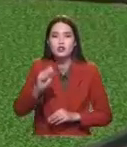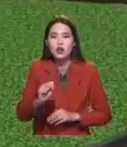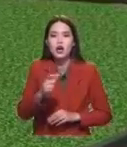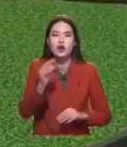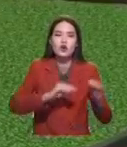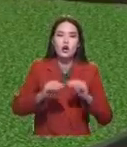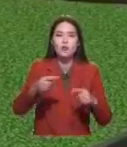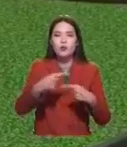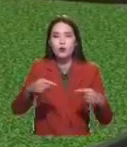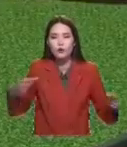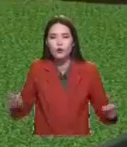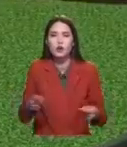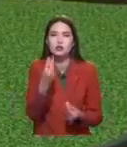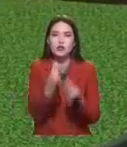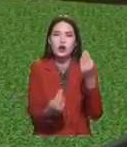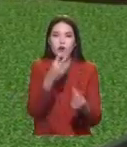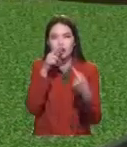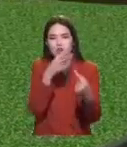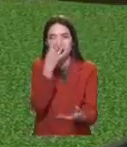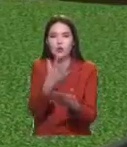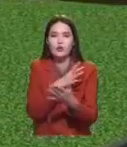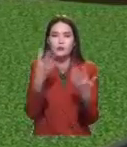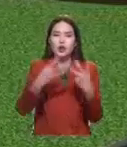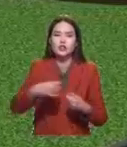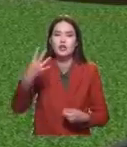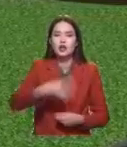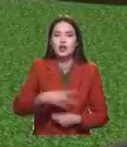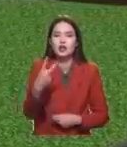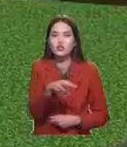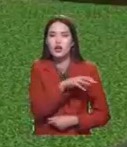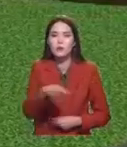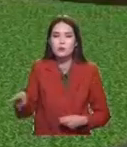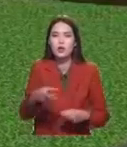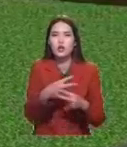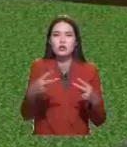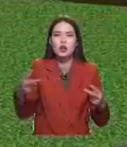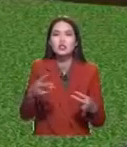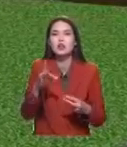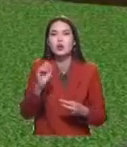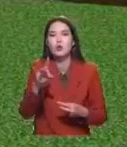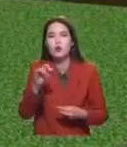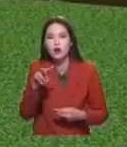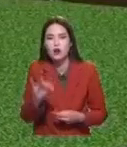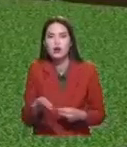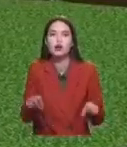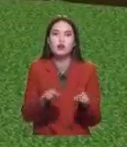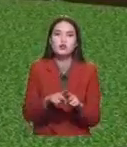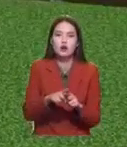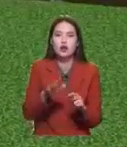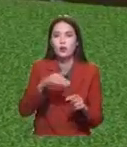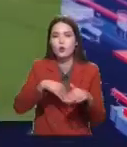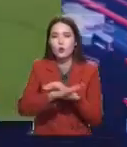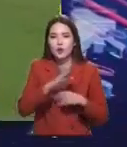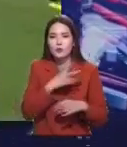құрамаларда тартысты ойын көрсетті. Есепті 42-ші минутта даниялықтардың шабуылшысы Хойлунд ашты. Ойынның